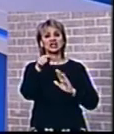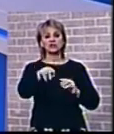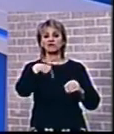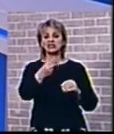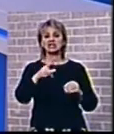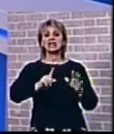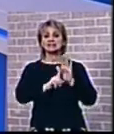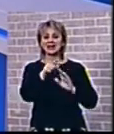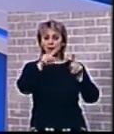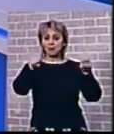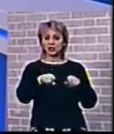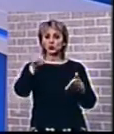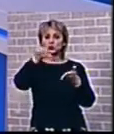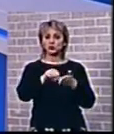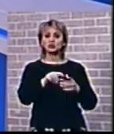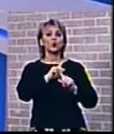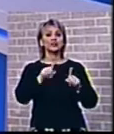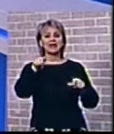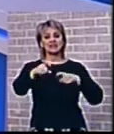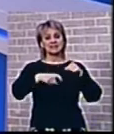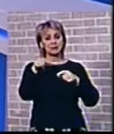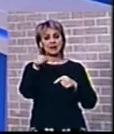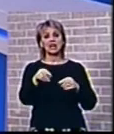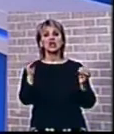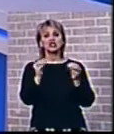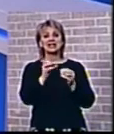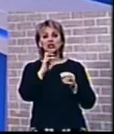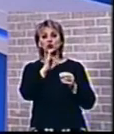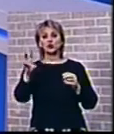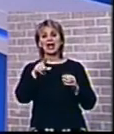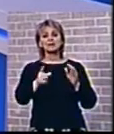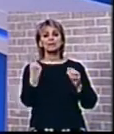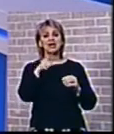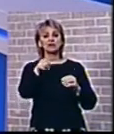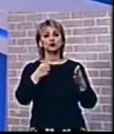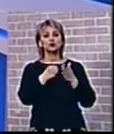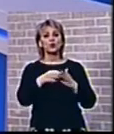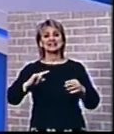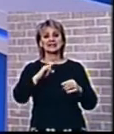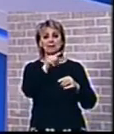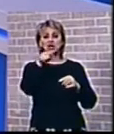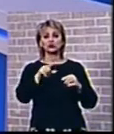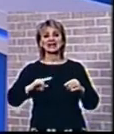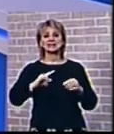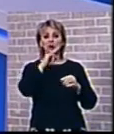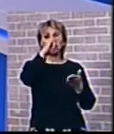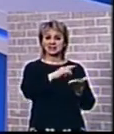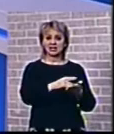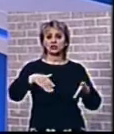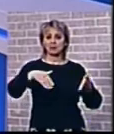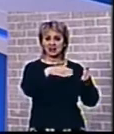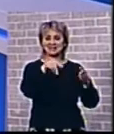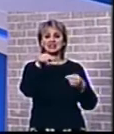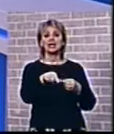выдача стартовых пакетов участников уникального забега. 10 июня они первыми до самолетов разбегутся по